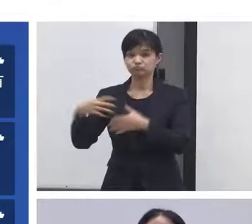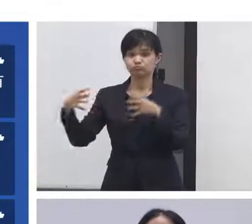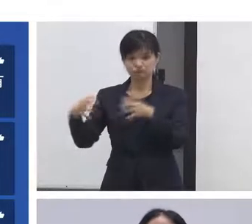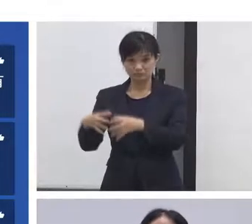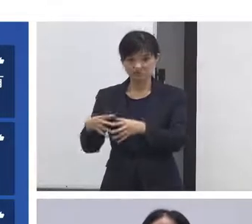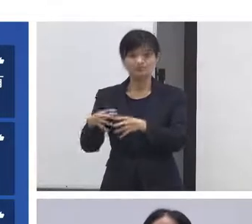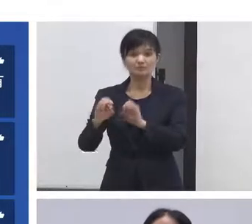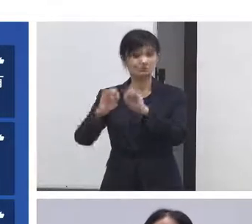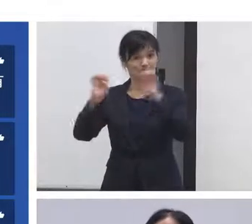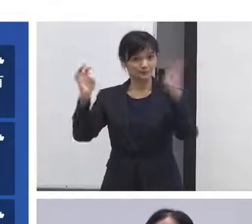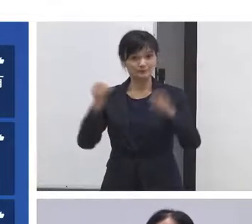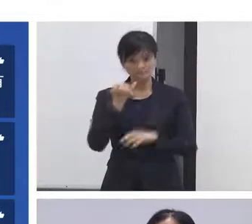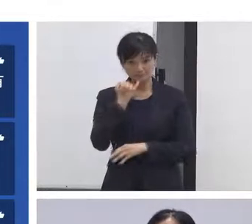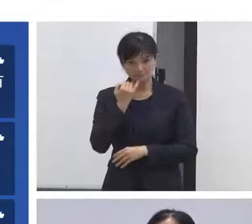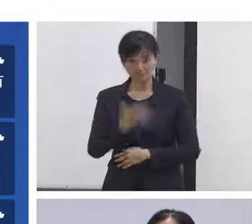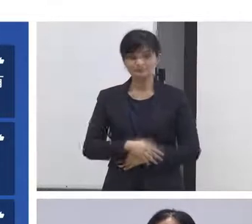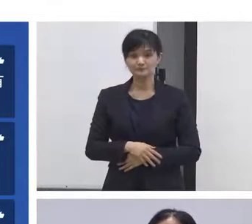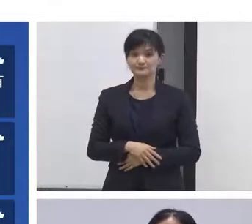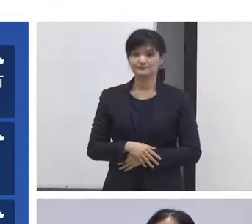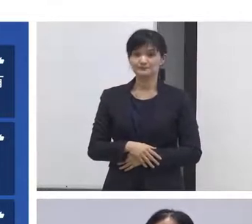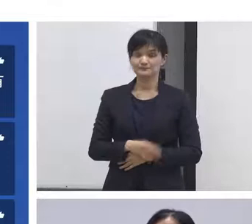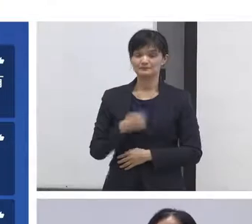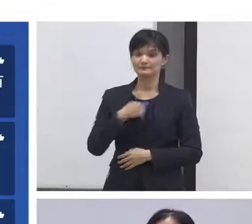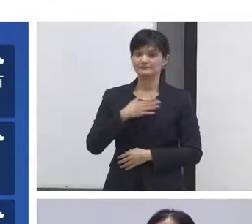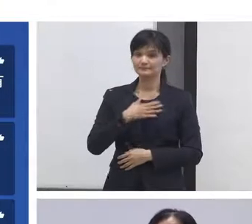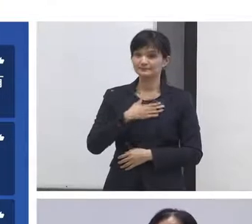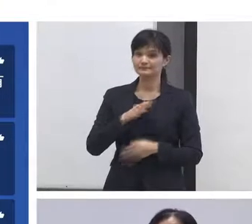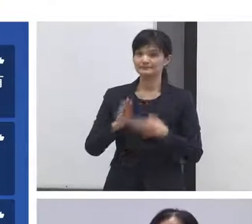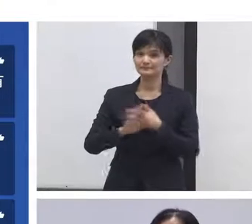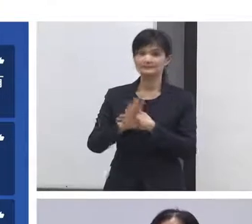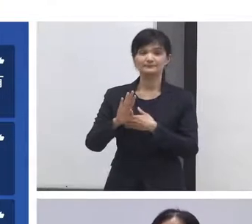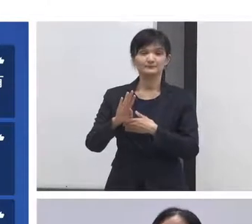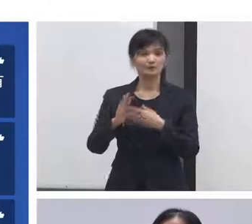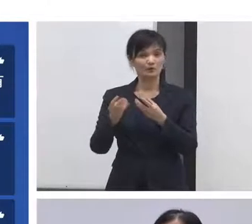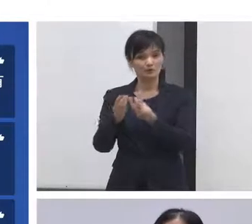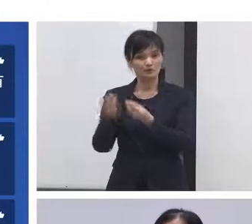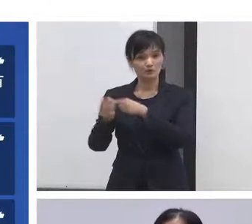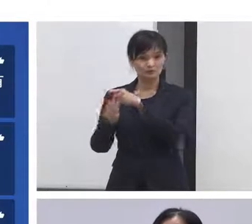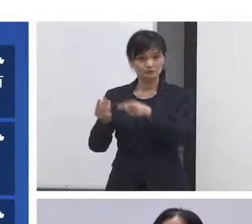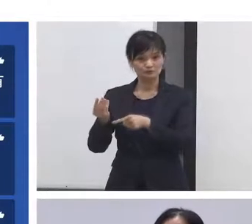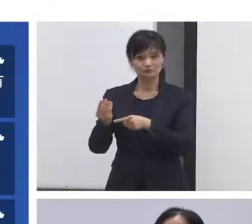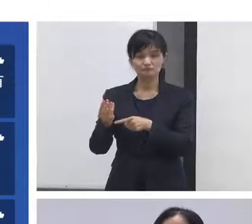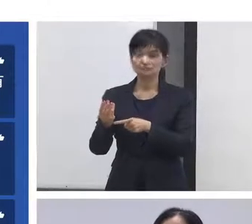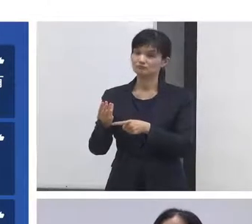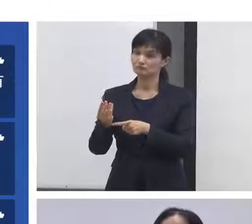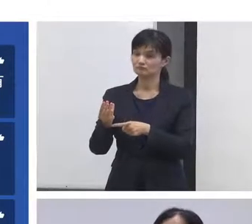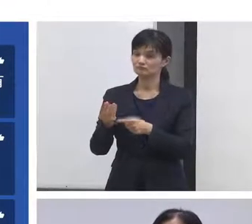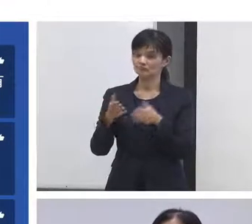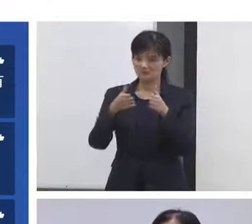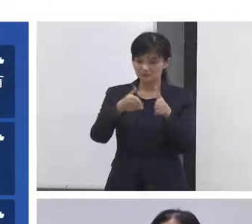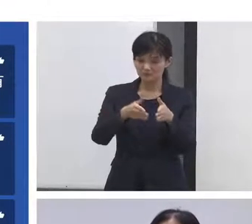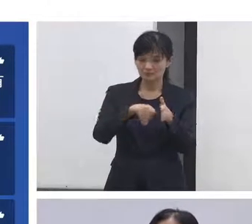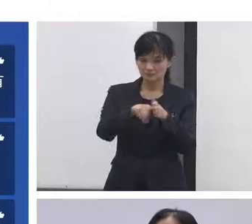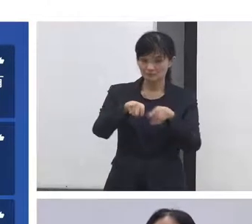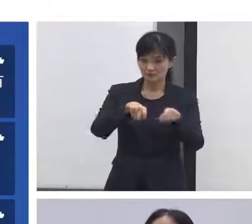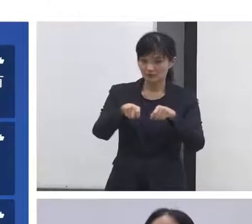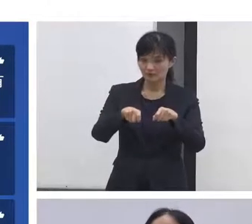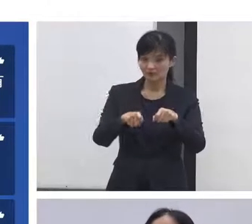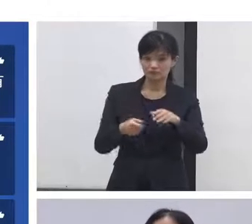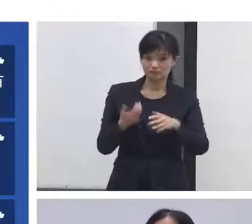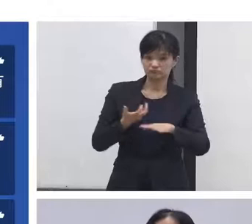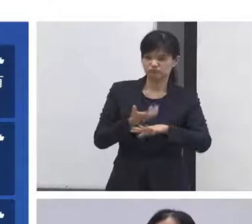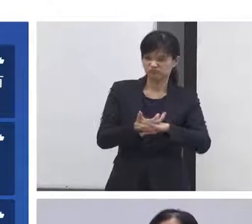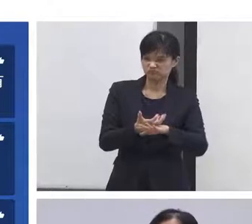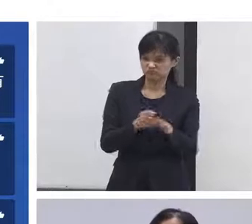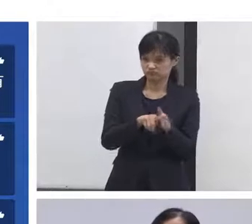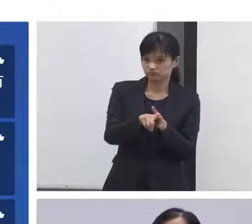因为我觉得其实有很多人是很 general 的，不是在很广泛的，不是在特别针对某个专案去做，但是他是